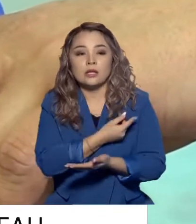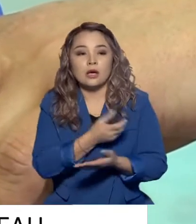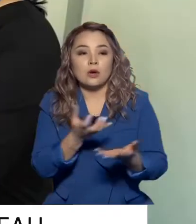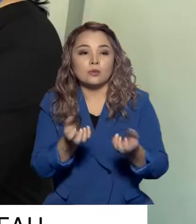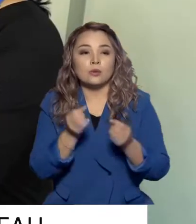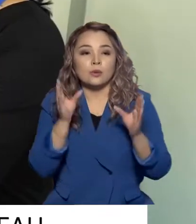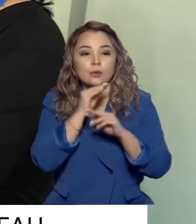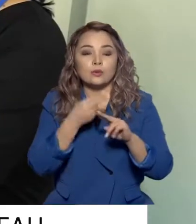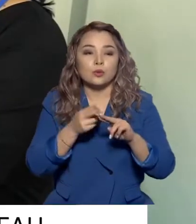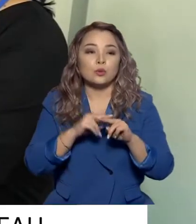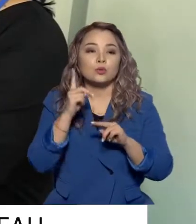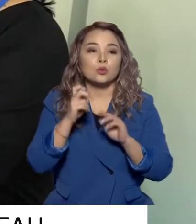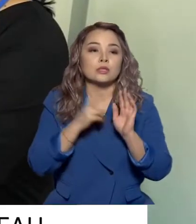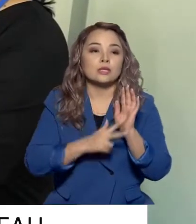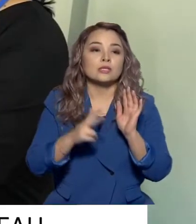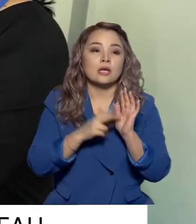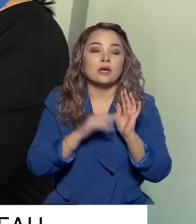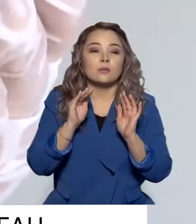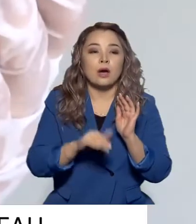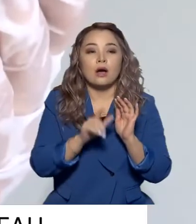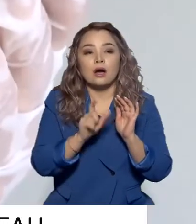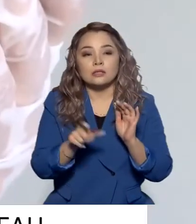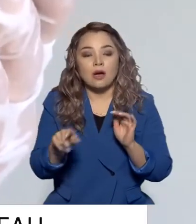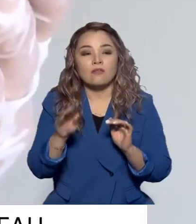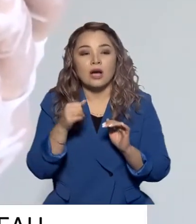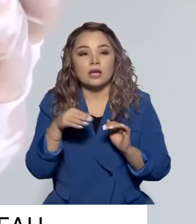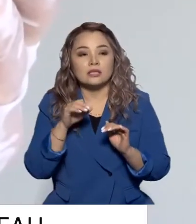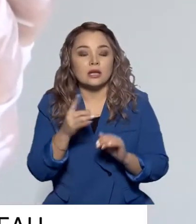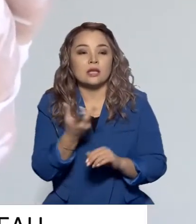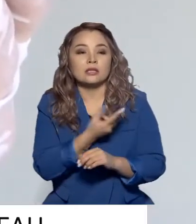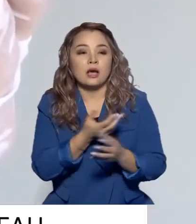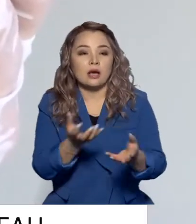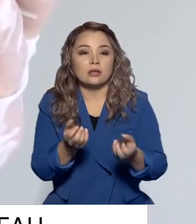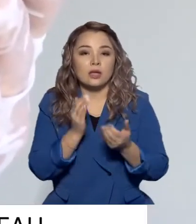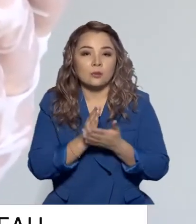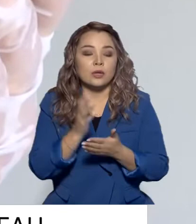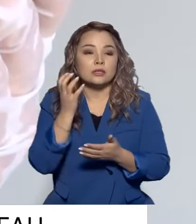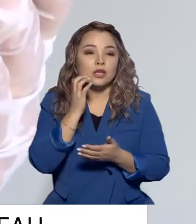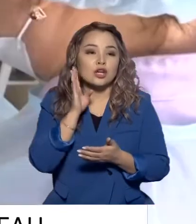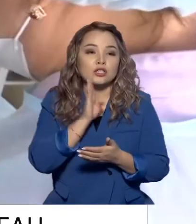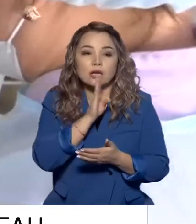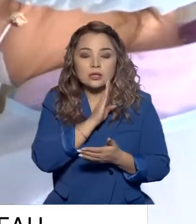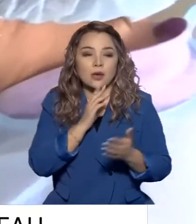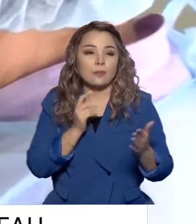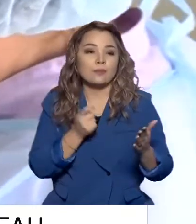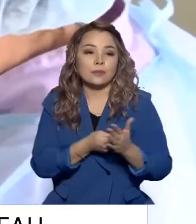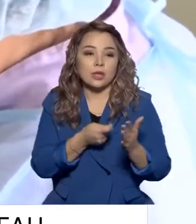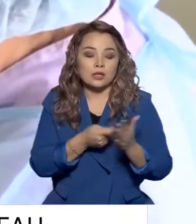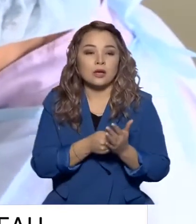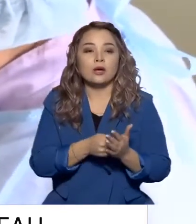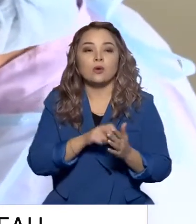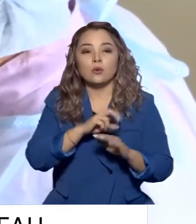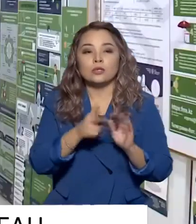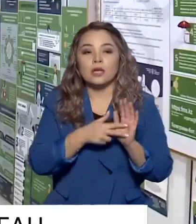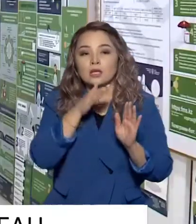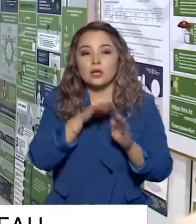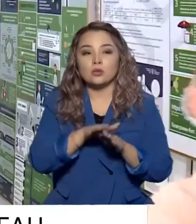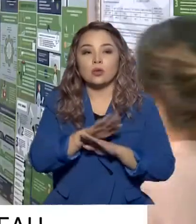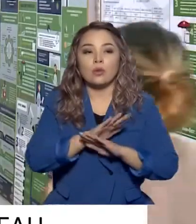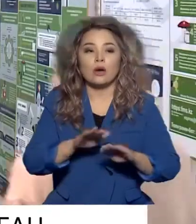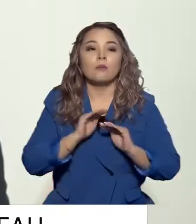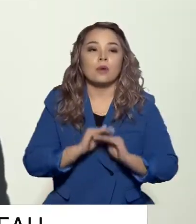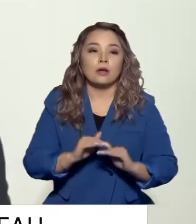Ал 188 мың адам Pfizer екпесін алды. Олар жүкті және бала емізетін әйелдер мен жасөспірімдер.